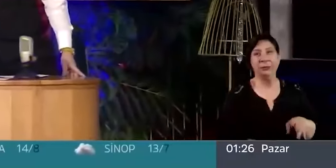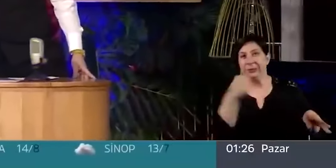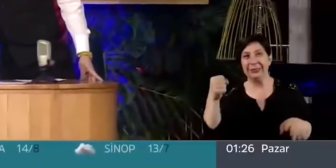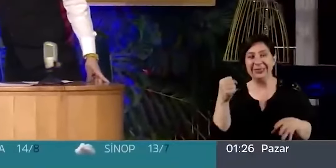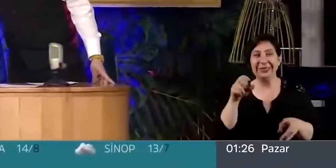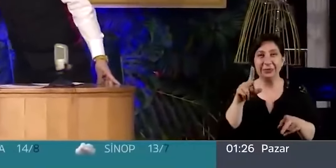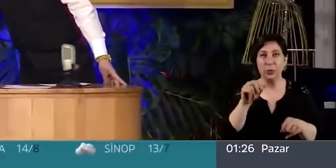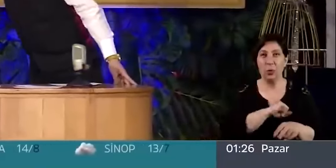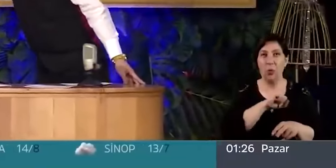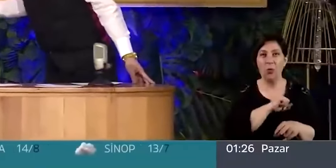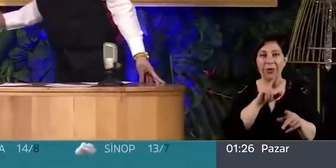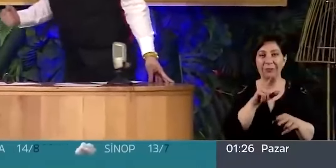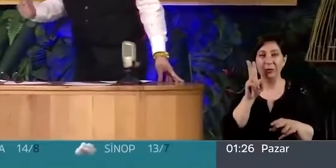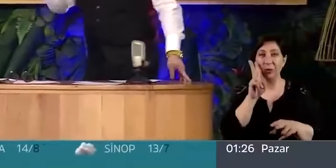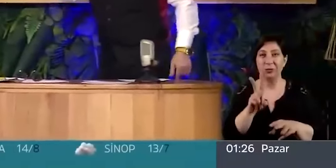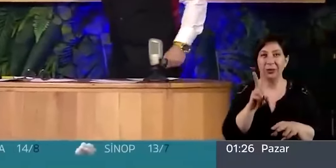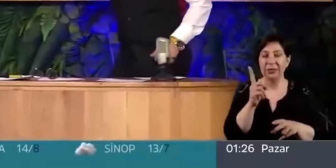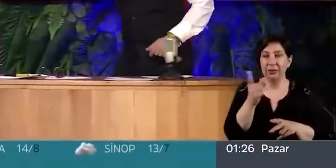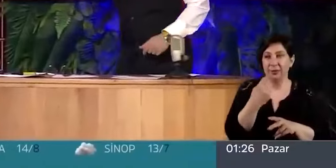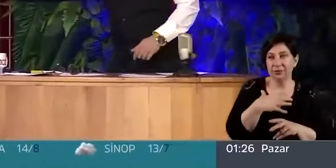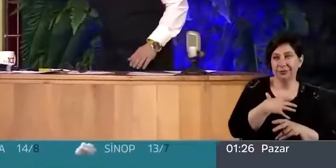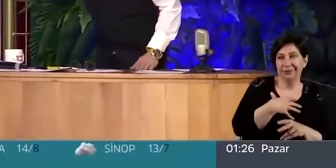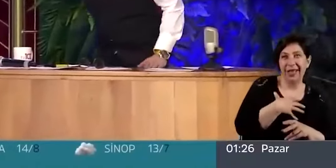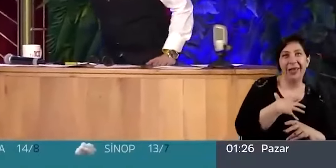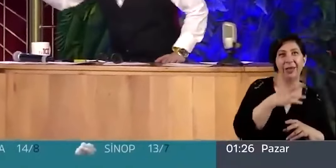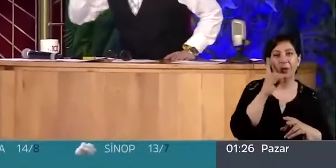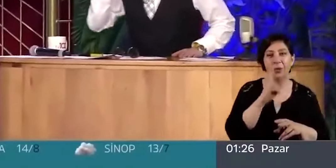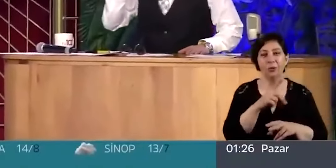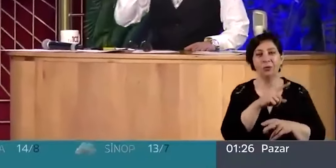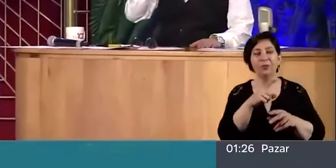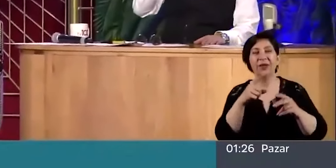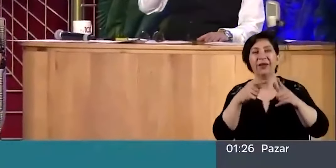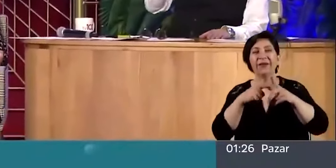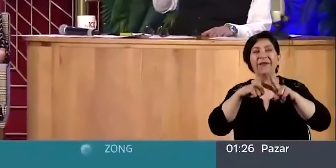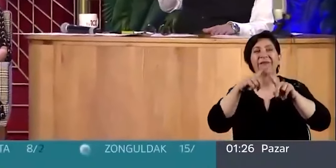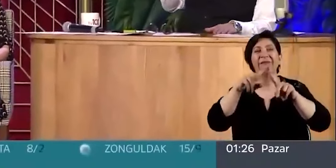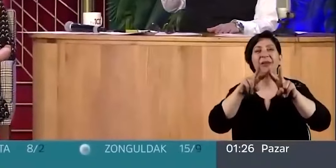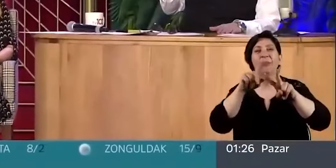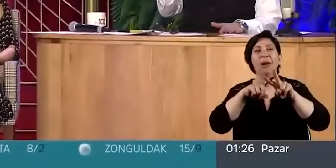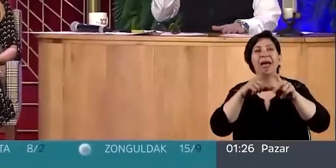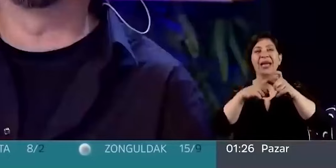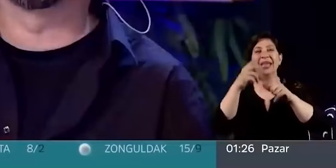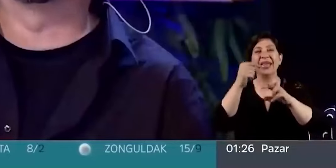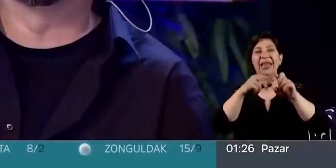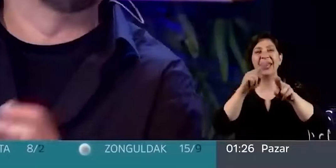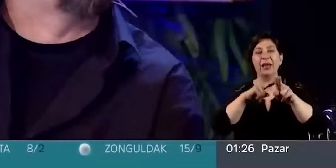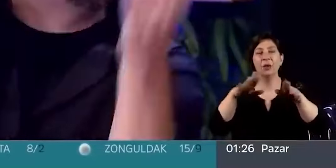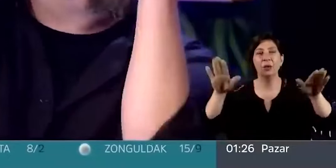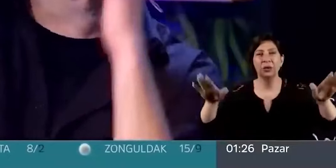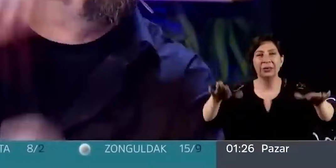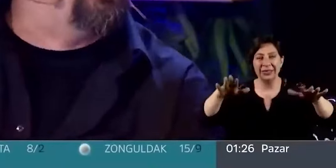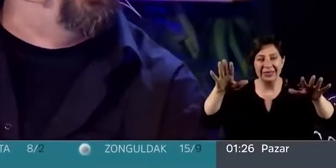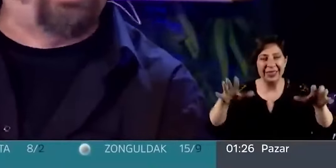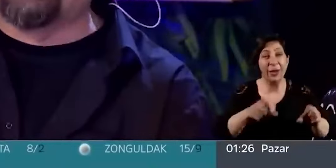bıçağı çıkarıp falan böyle şak şak falan ilk defa endişe gördüm. Fatma Yeri'nin filminde kartal vardı ya çocuğu kapıyordu. Magazin programcılarına birini